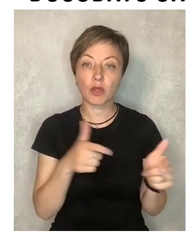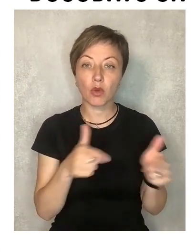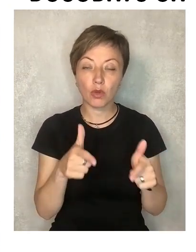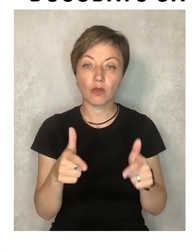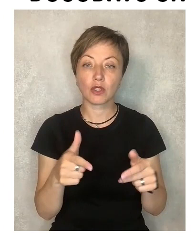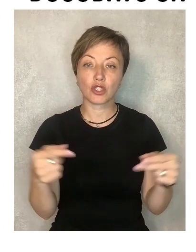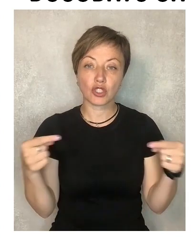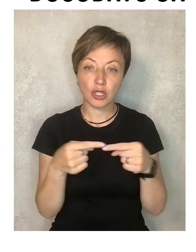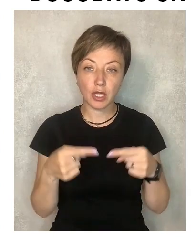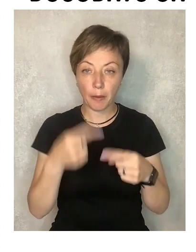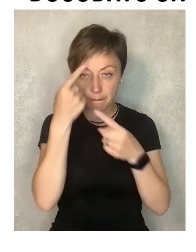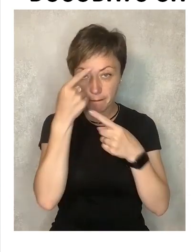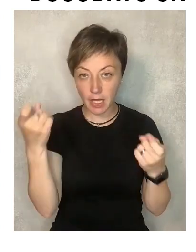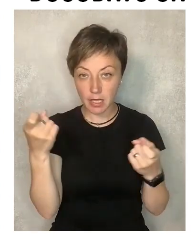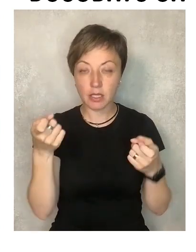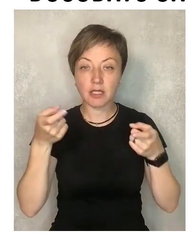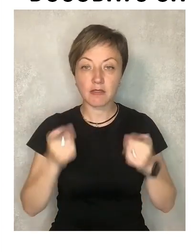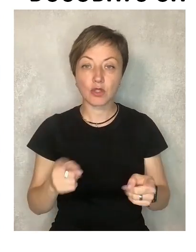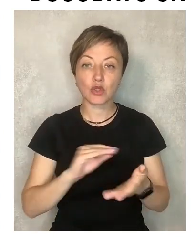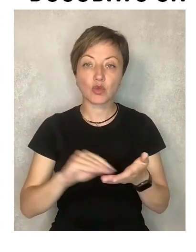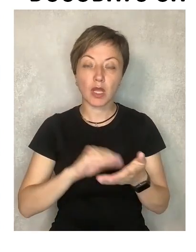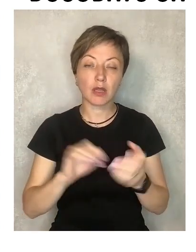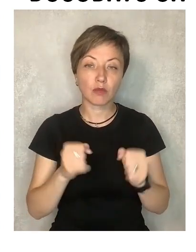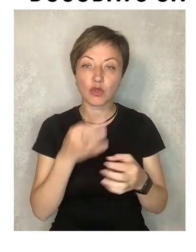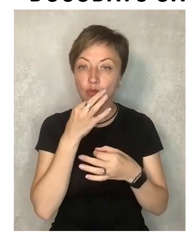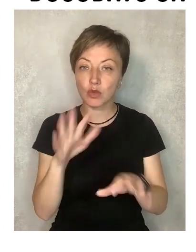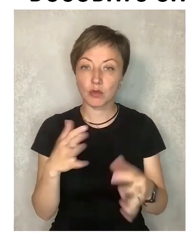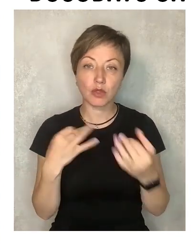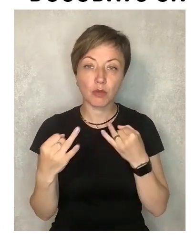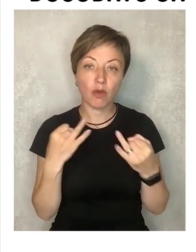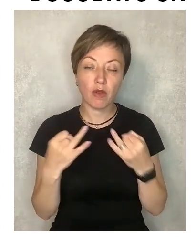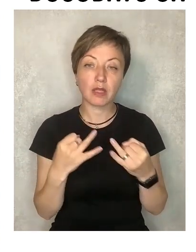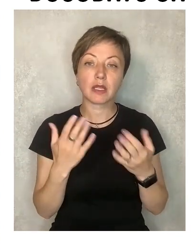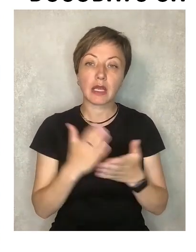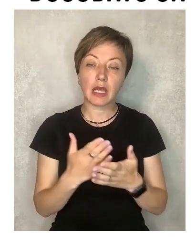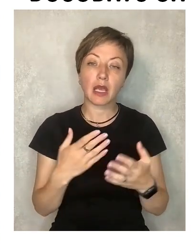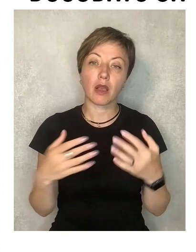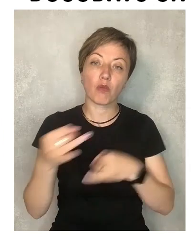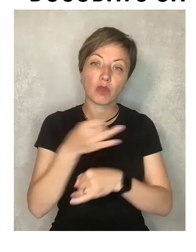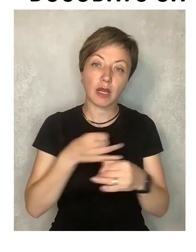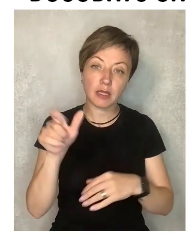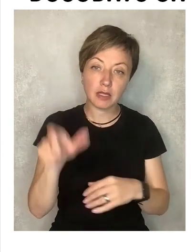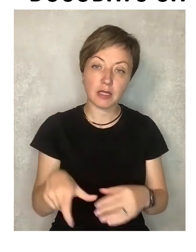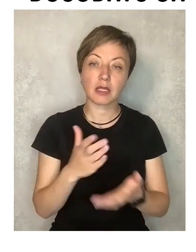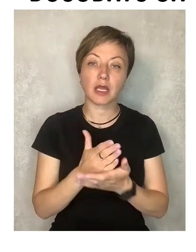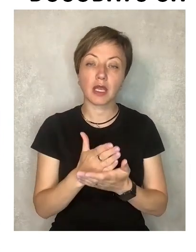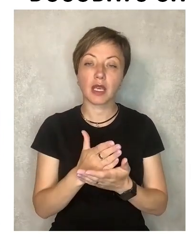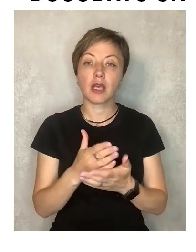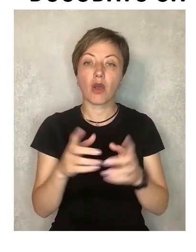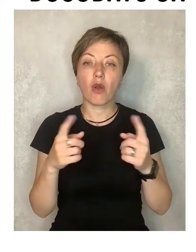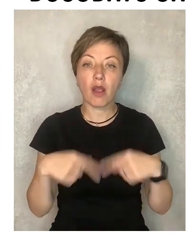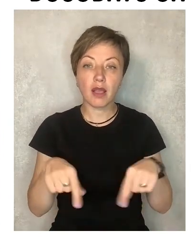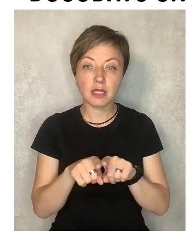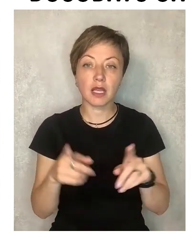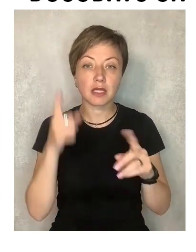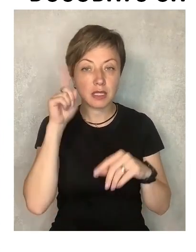меседжі. Ну, звісно, журналісти можуть бути з ким поспілкуватися, але є комунікаційниця, є люди з організації, які знають, що говорити.